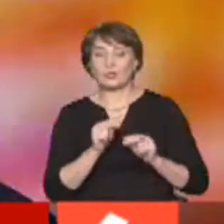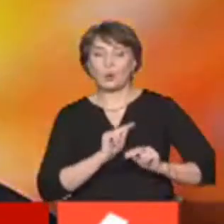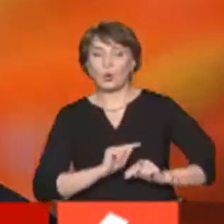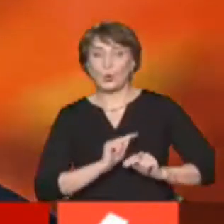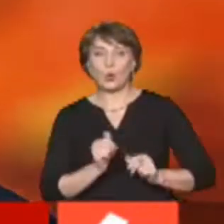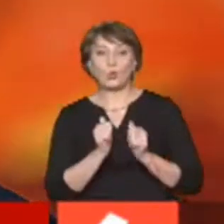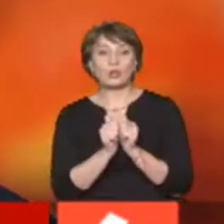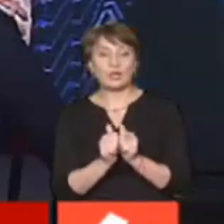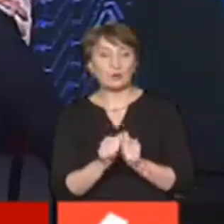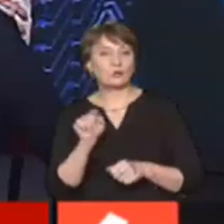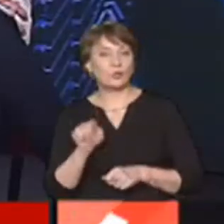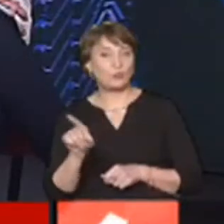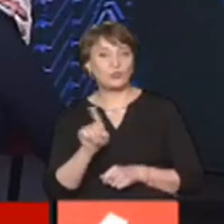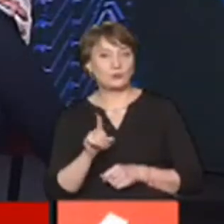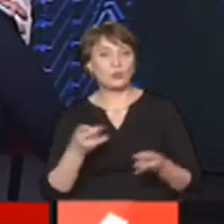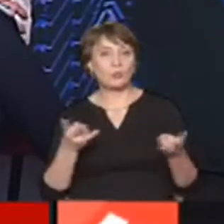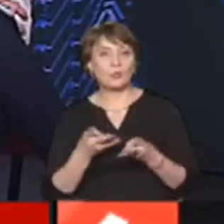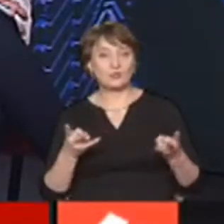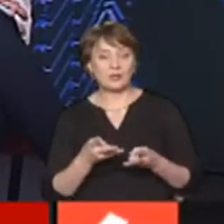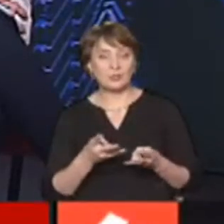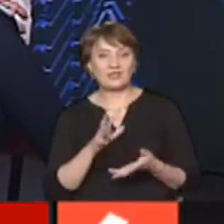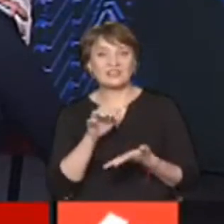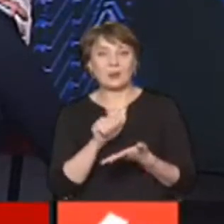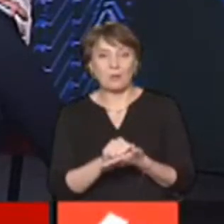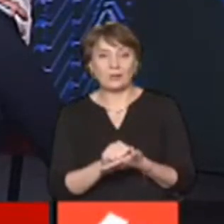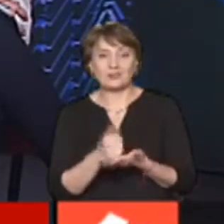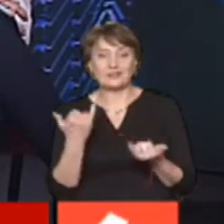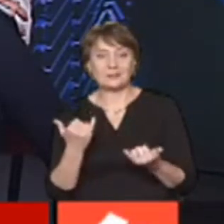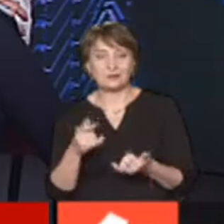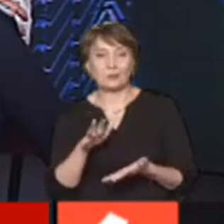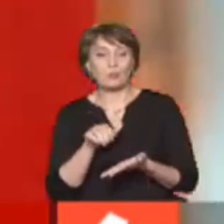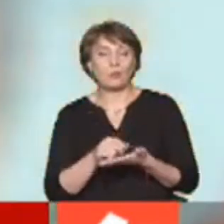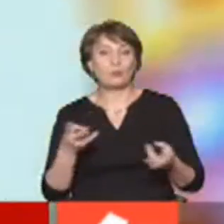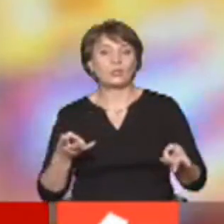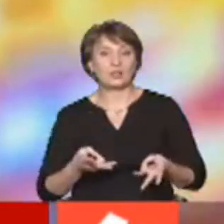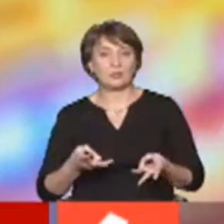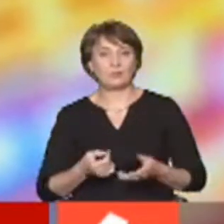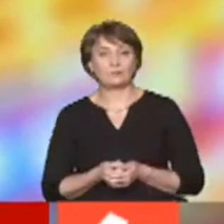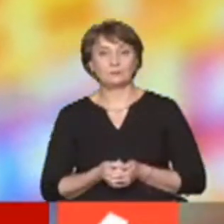колег в тому, що нам потрібно займатися превенцією, потрібно